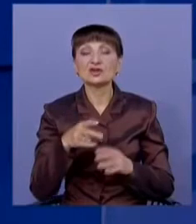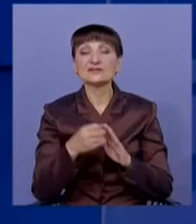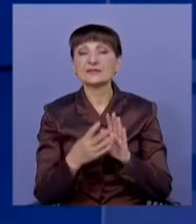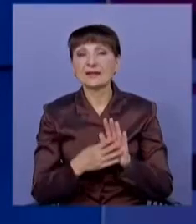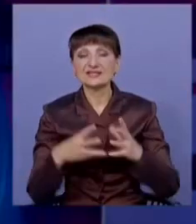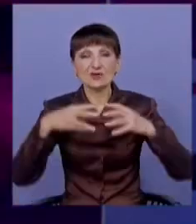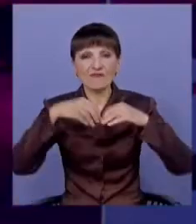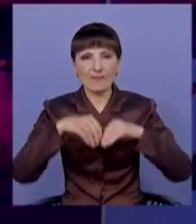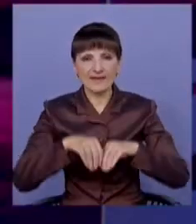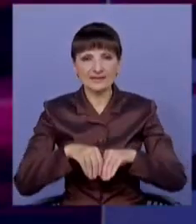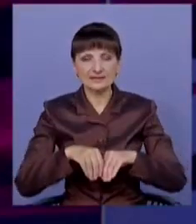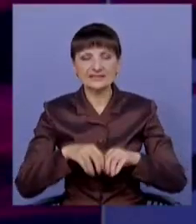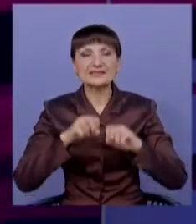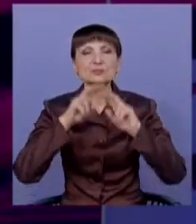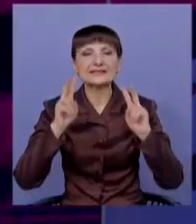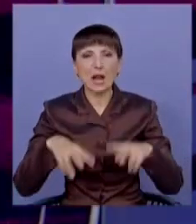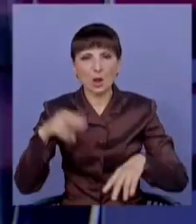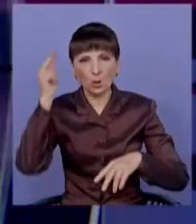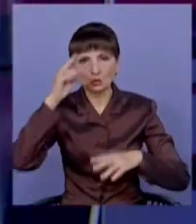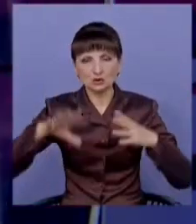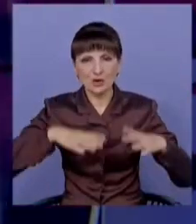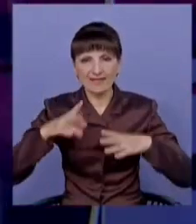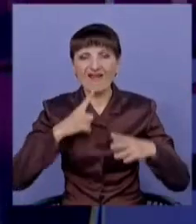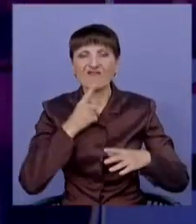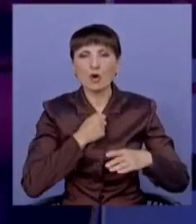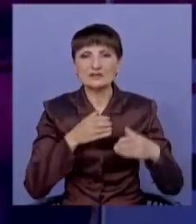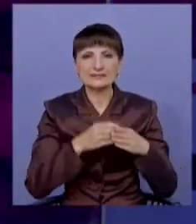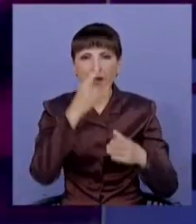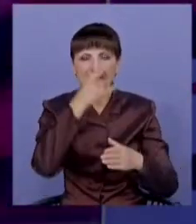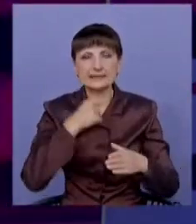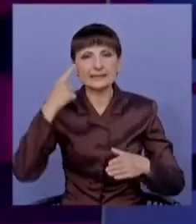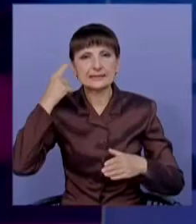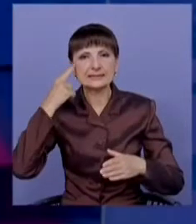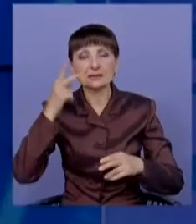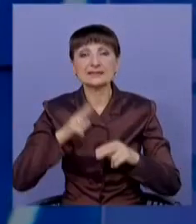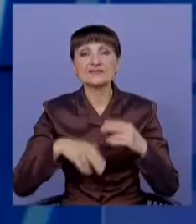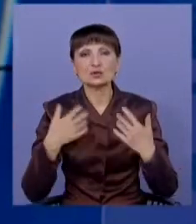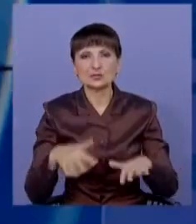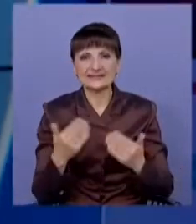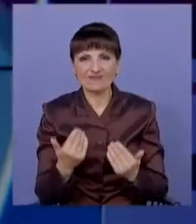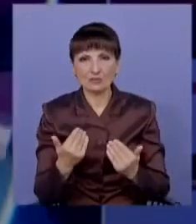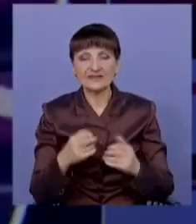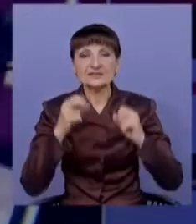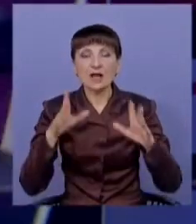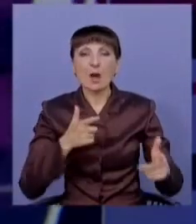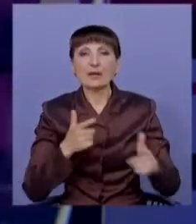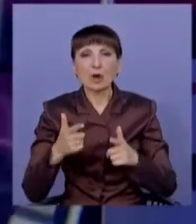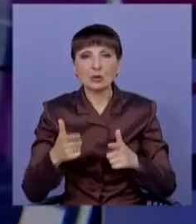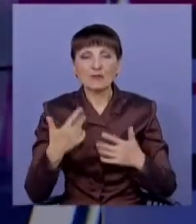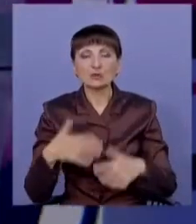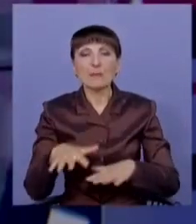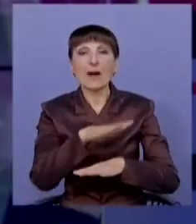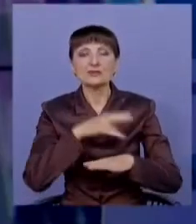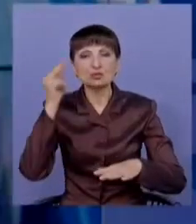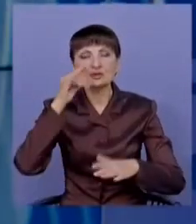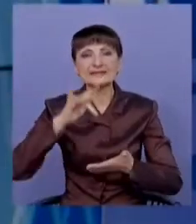Анракай-2019. Совместные тактико-специальные учения вооруженных сил Казахстана и Кыргызстана завершили сегодня. Спецподготовка прошла на базе